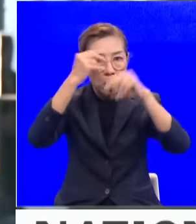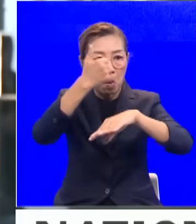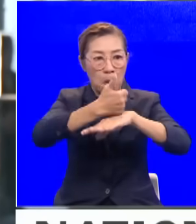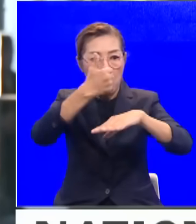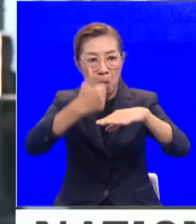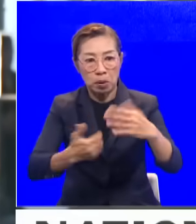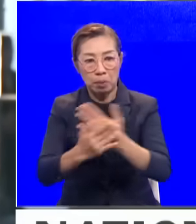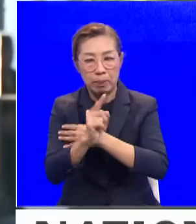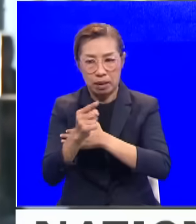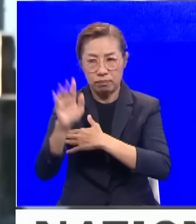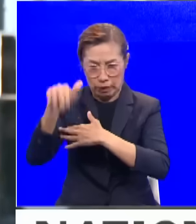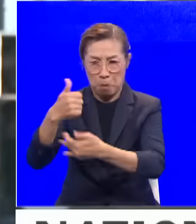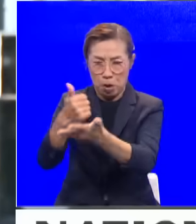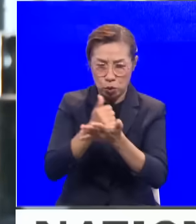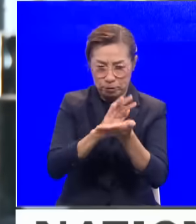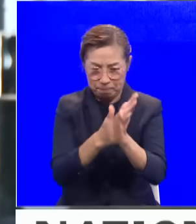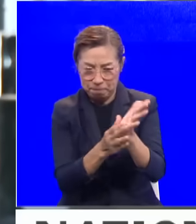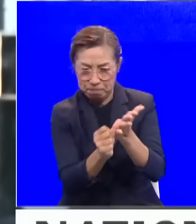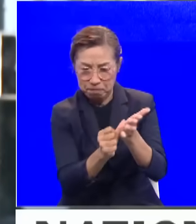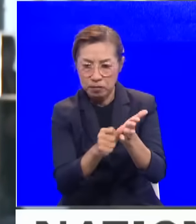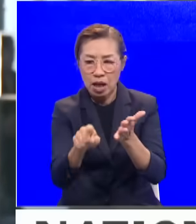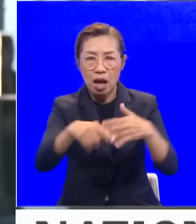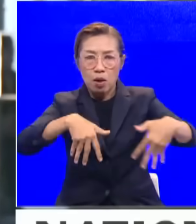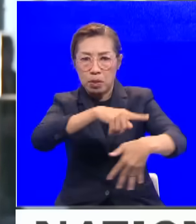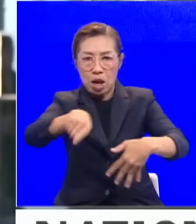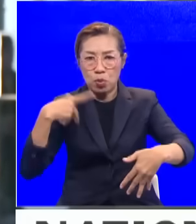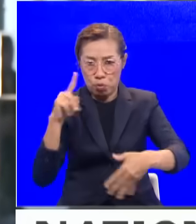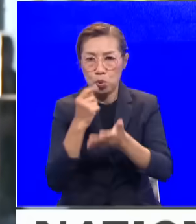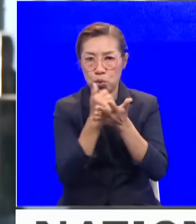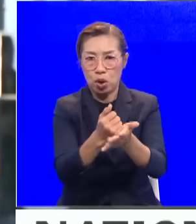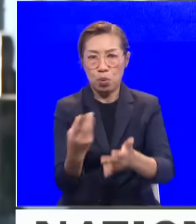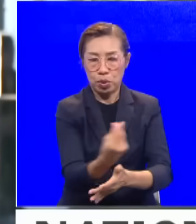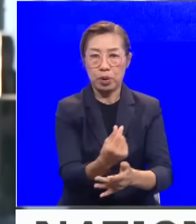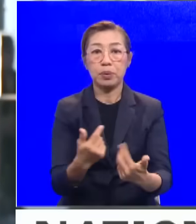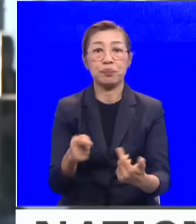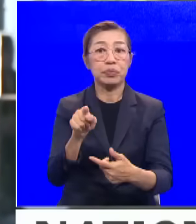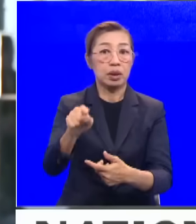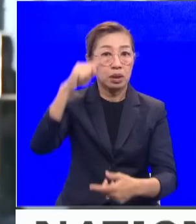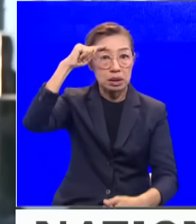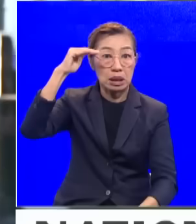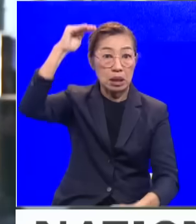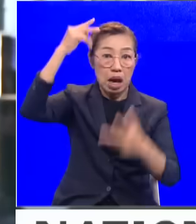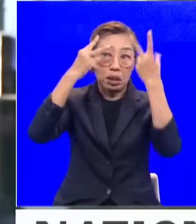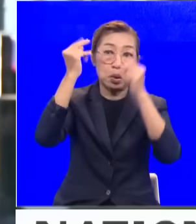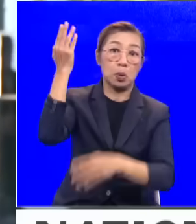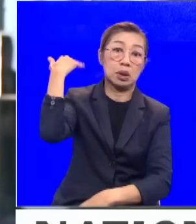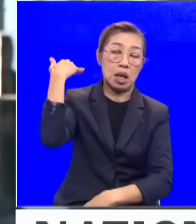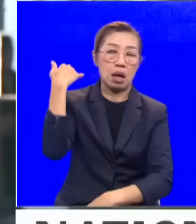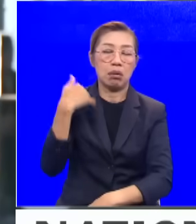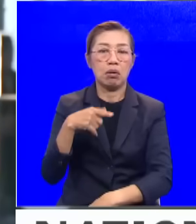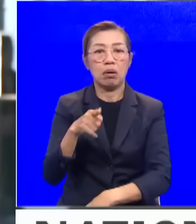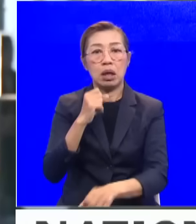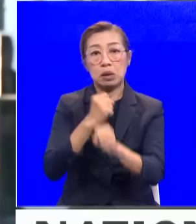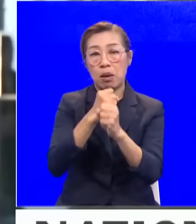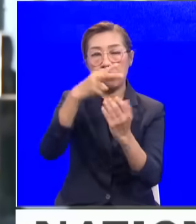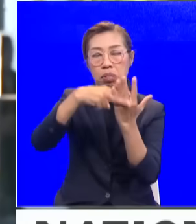างออกแล้วก็ดำเนินการที่จะเป็นประโยชน์กับประชาชนสิ่งที่อดีตนายกเศรษฐาได้ทำค้างไว้เนี่ย